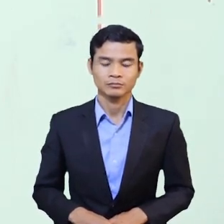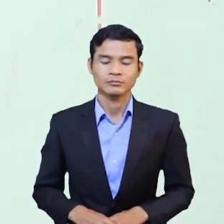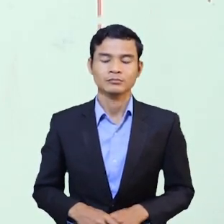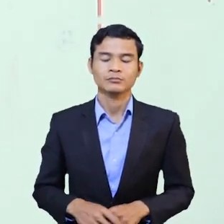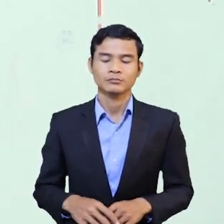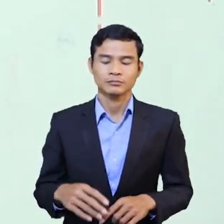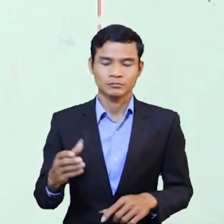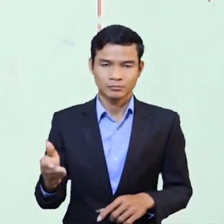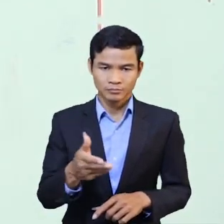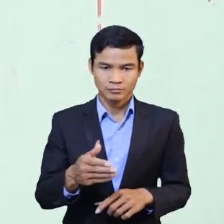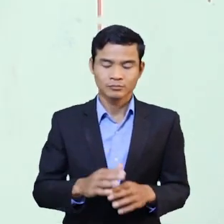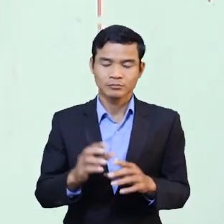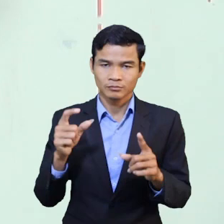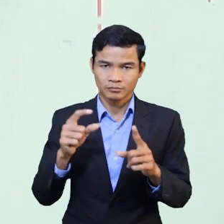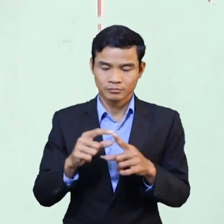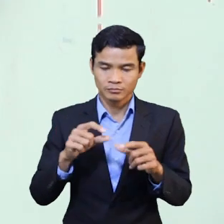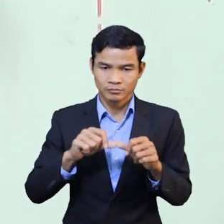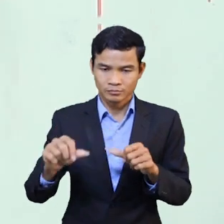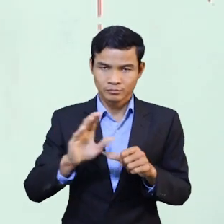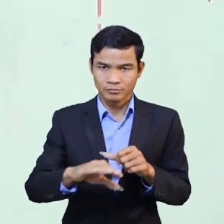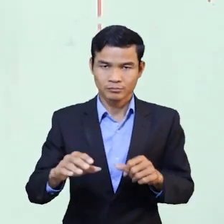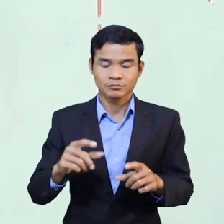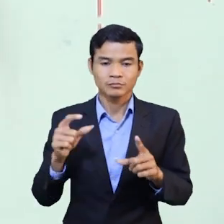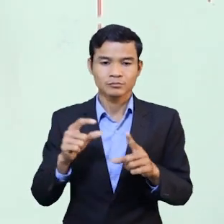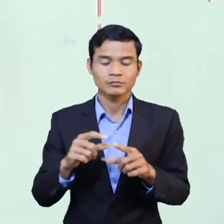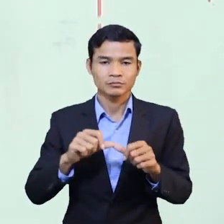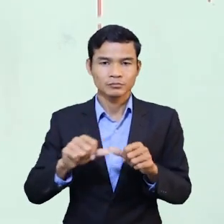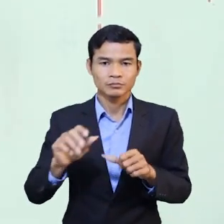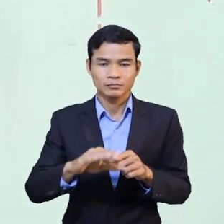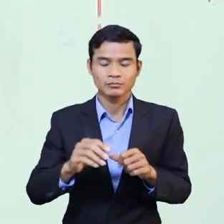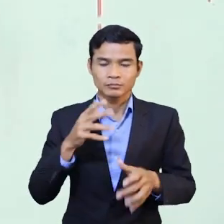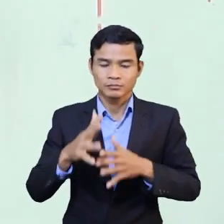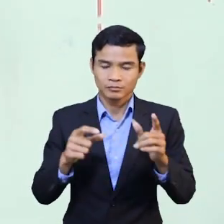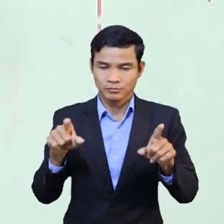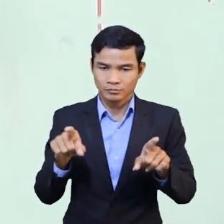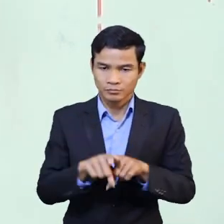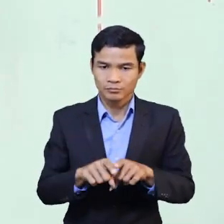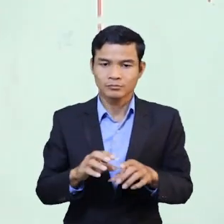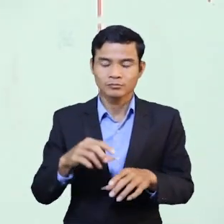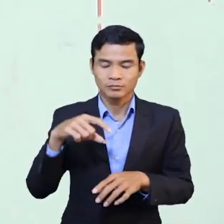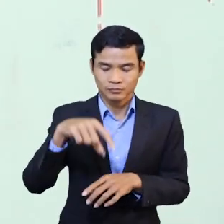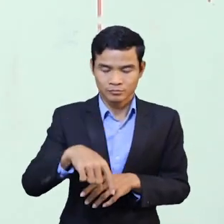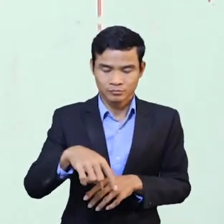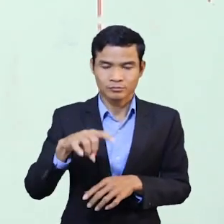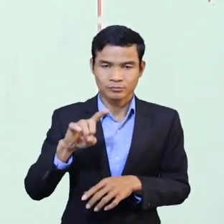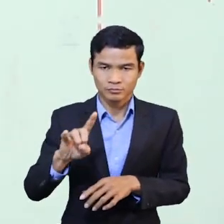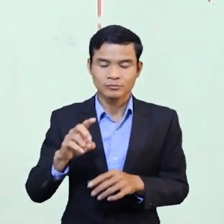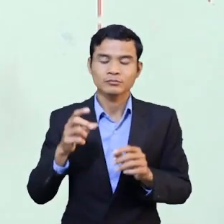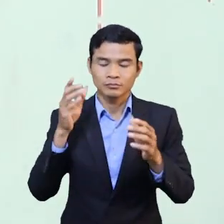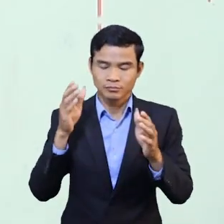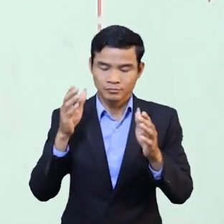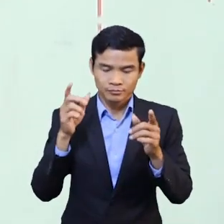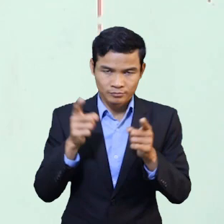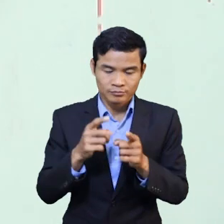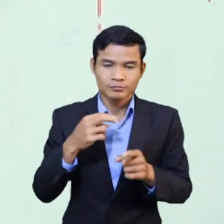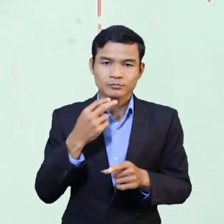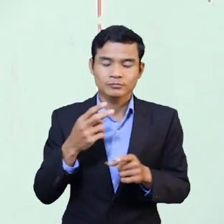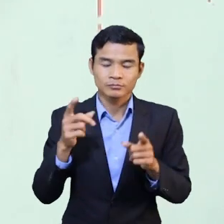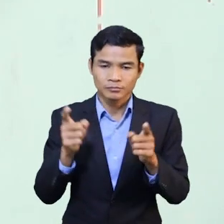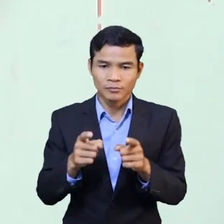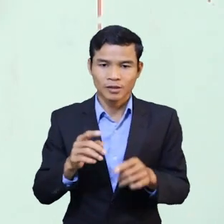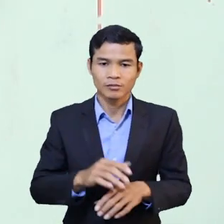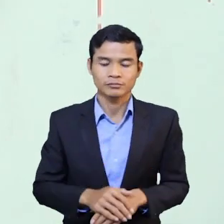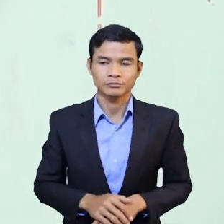chà tiệm bàn tọa chà tiệm bàn tọa nó cứ dừng ăn được nhé dừng ăn có nừng mối đấy dừng ăn sổ clay là con nát chà hai